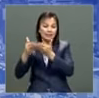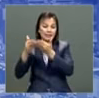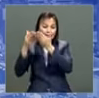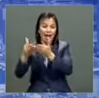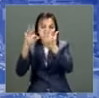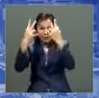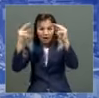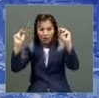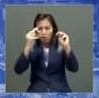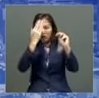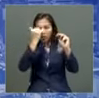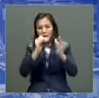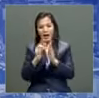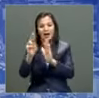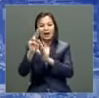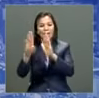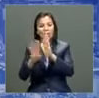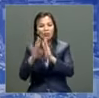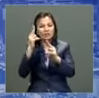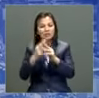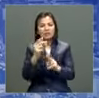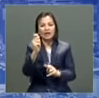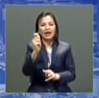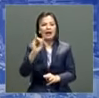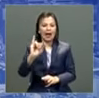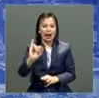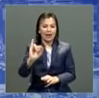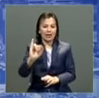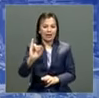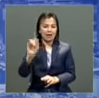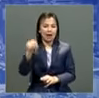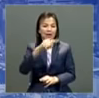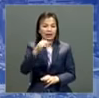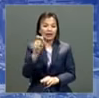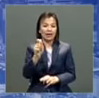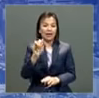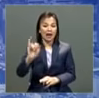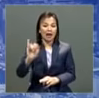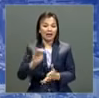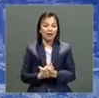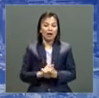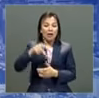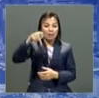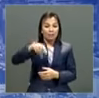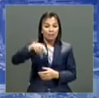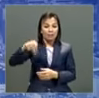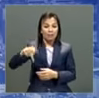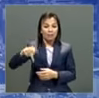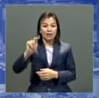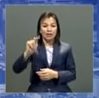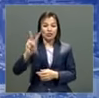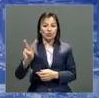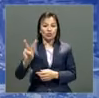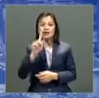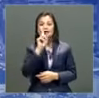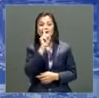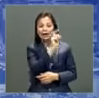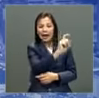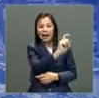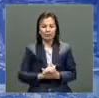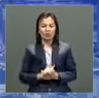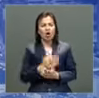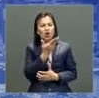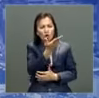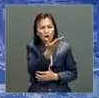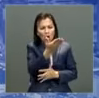นั่นก็คือเรื่องของระบบ AI ค่ะเป็นคำถามจากสถานีโทรทัศน์ PPTV นะคะที่อยากให้คุณหมอช่วยอธิ